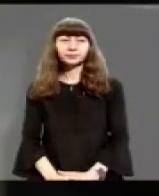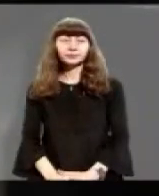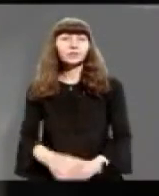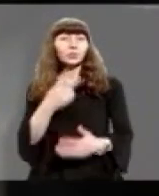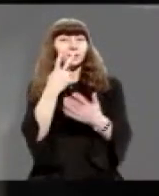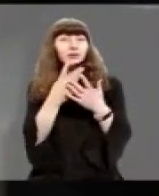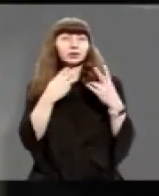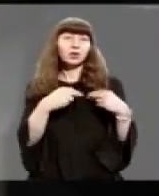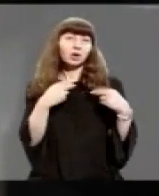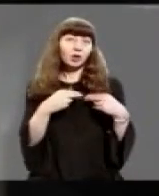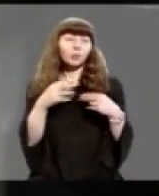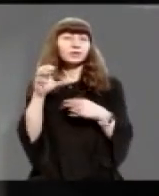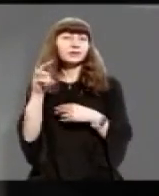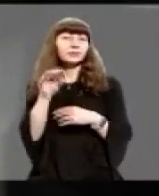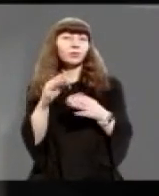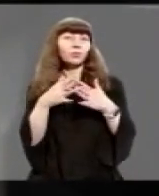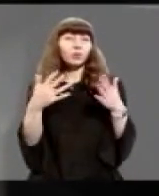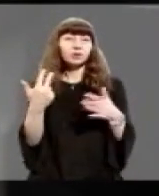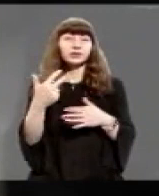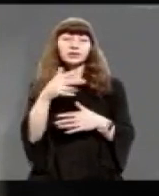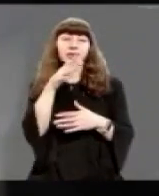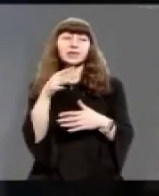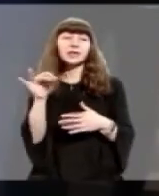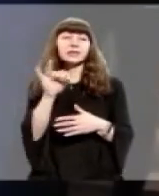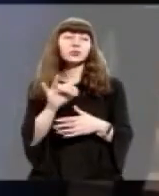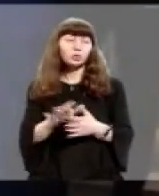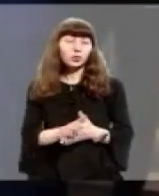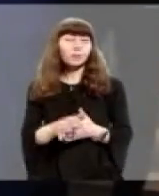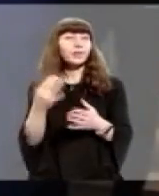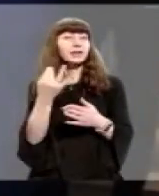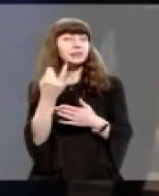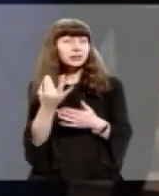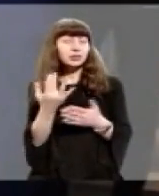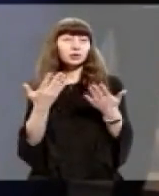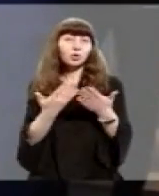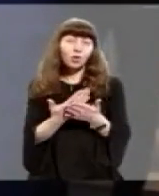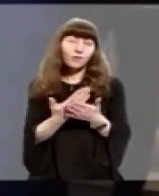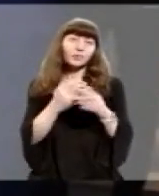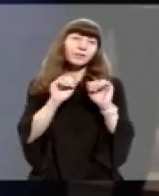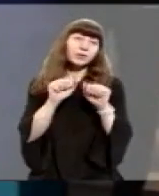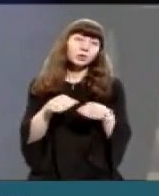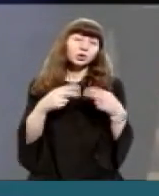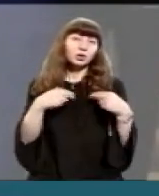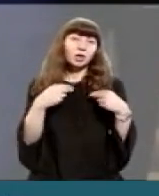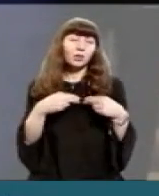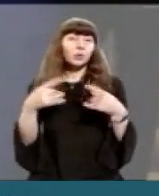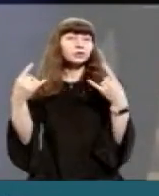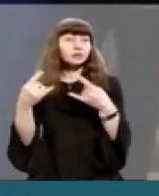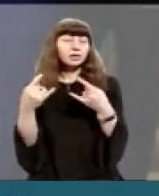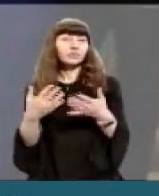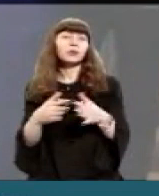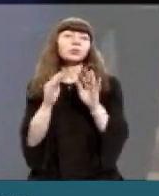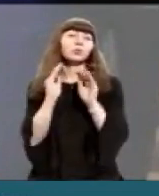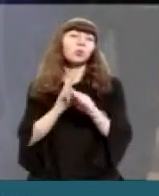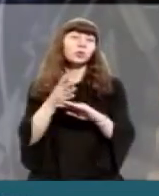региона ознакомился с работой СМИ более чем с 30-летней историей, поинтересовался современными тенденциями работы масс-медиа.